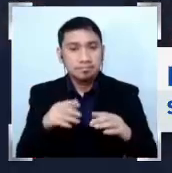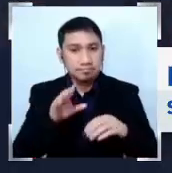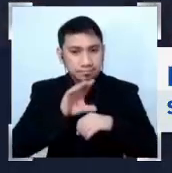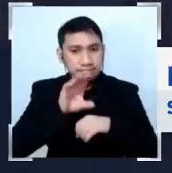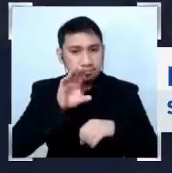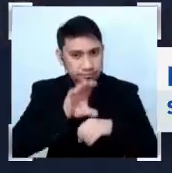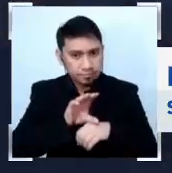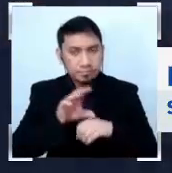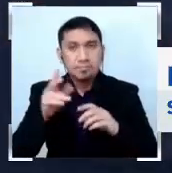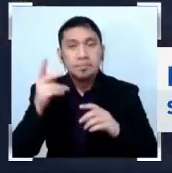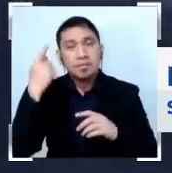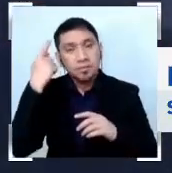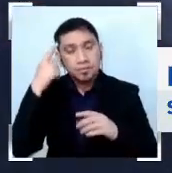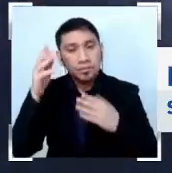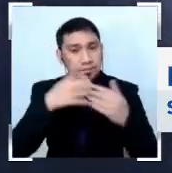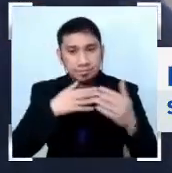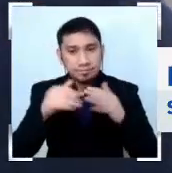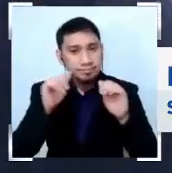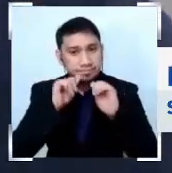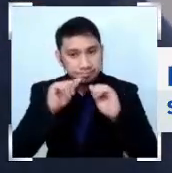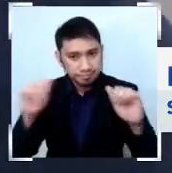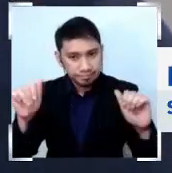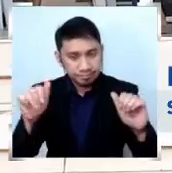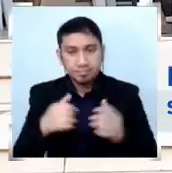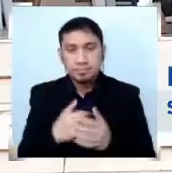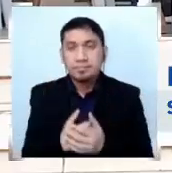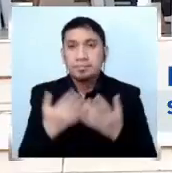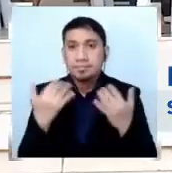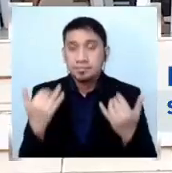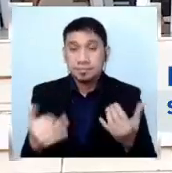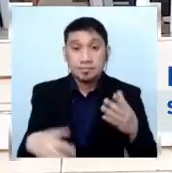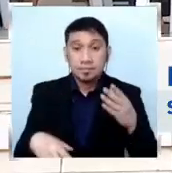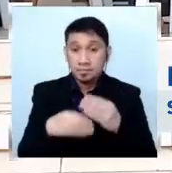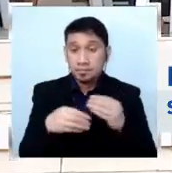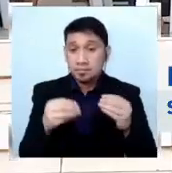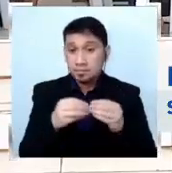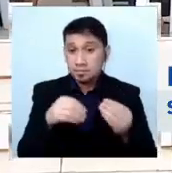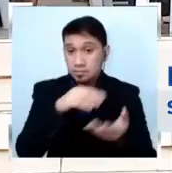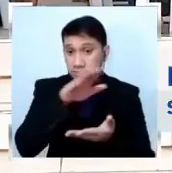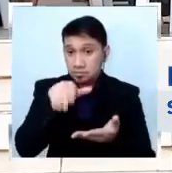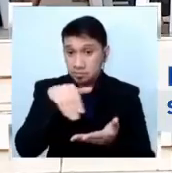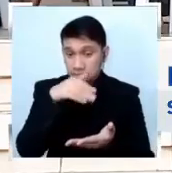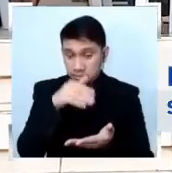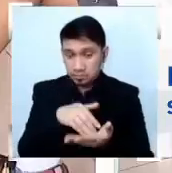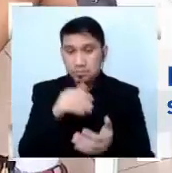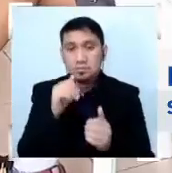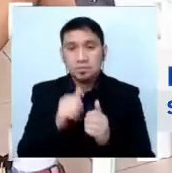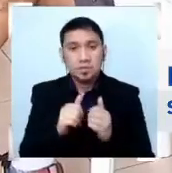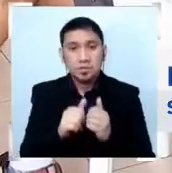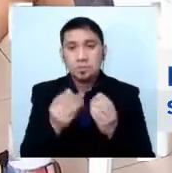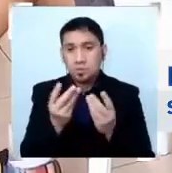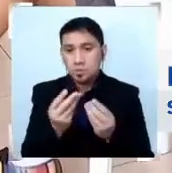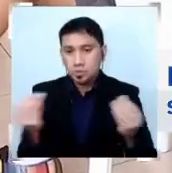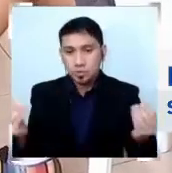mga anunsyo. Layon na madagdag na facility na maibsan ang backlog sa mga passport applications.